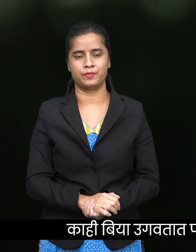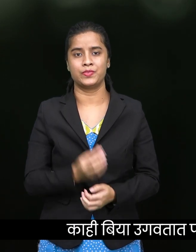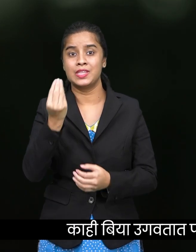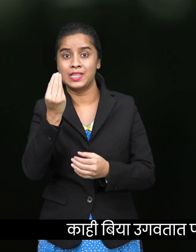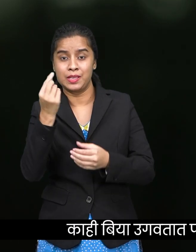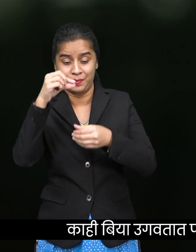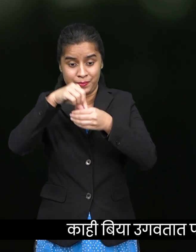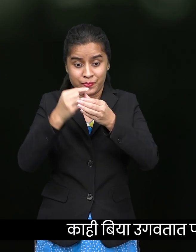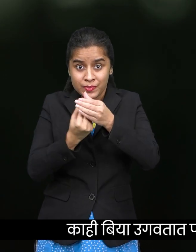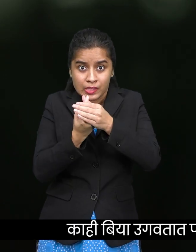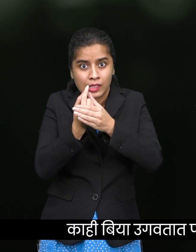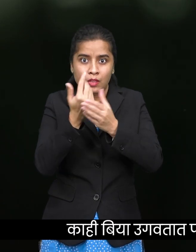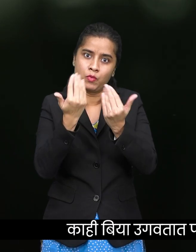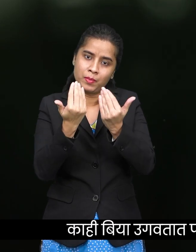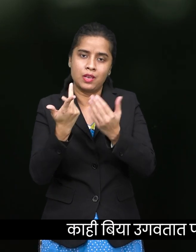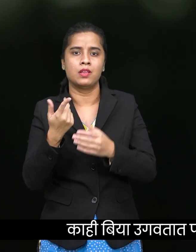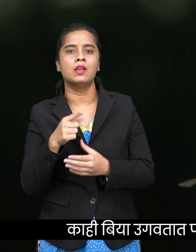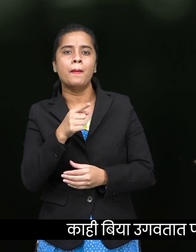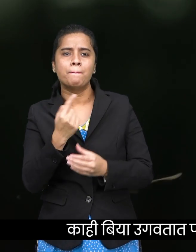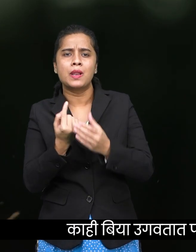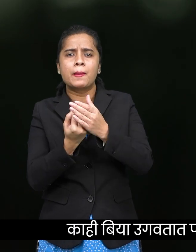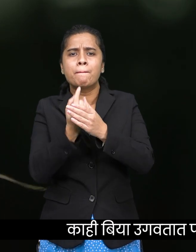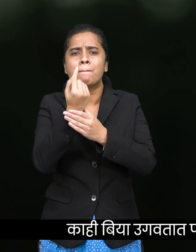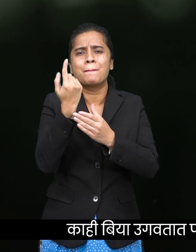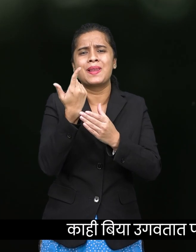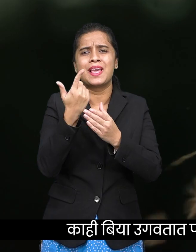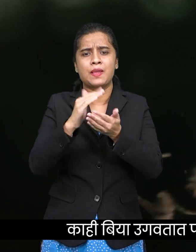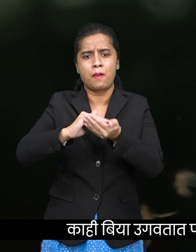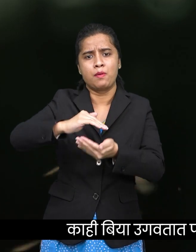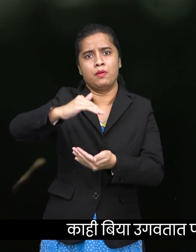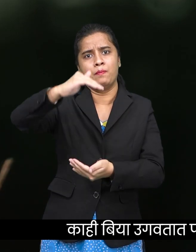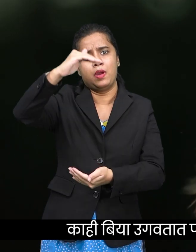या वनस्पती मोठ्या प्रमाणात बिया का तयार करतात?